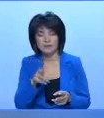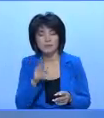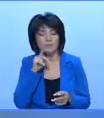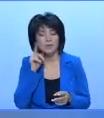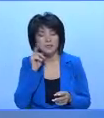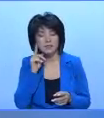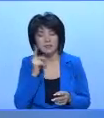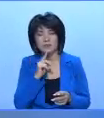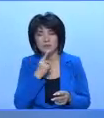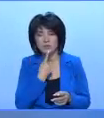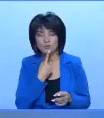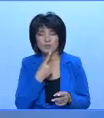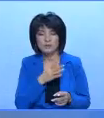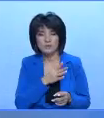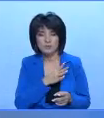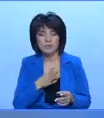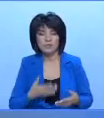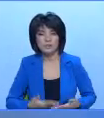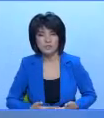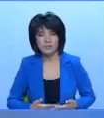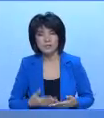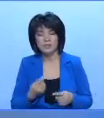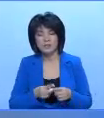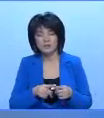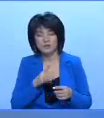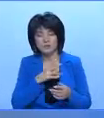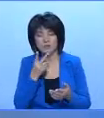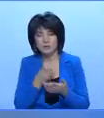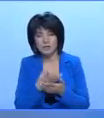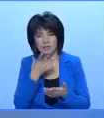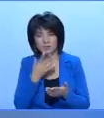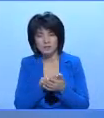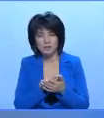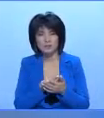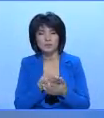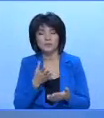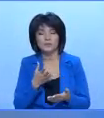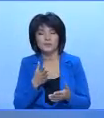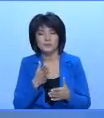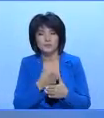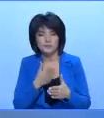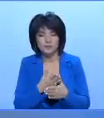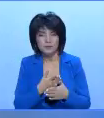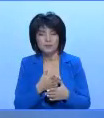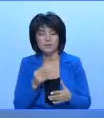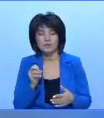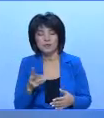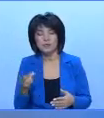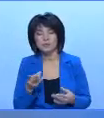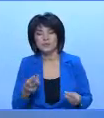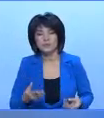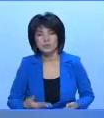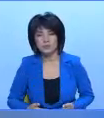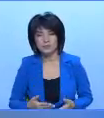қиын өмірлік жағдайға түскен балаларға қолдау көрсетуді шешкен. Шығармашылық жолда қолдау көрсеткен жастармен бірге әріптесімізде